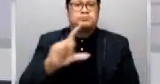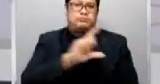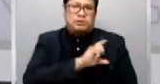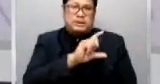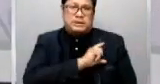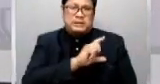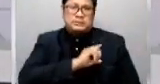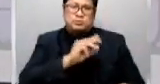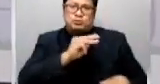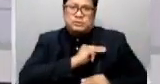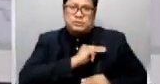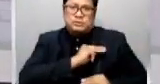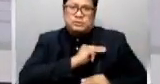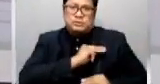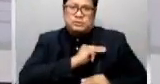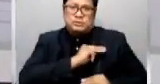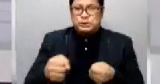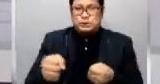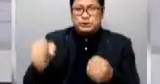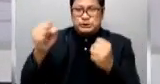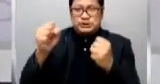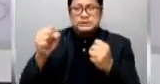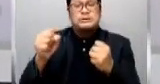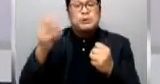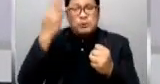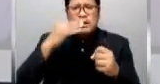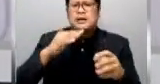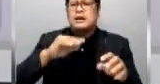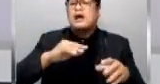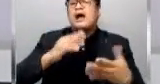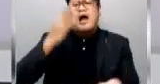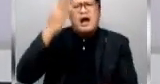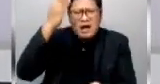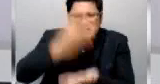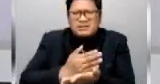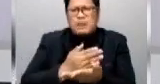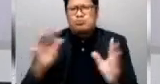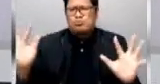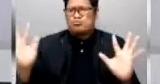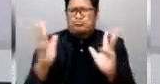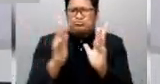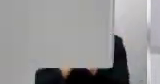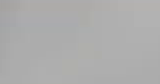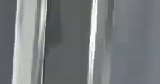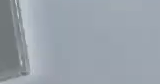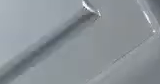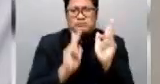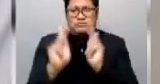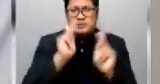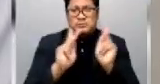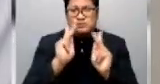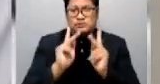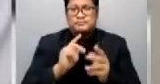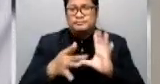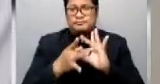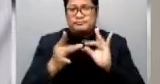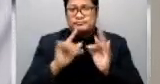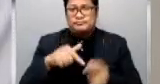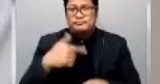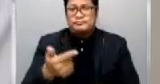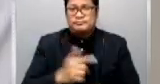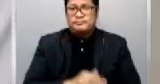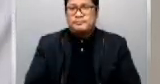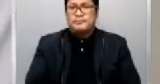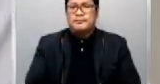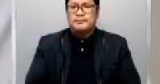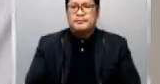kalye para iwas kumpulan ang mga tao. Nakatutok si Joseph Moro.